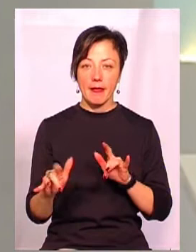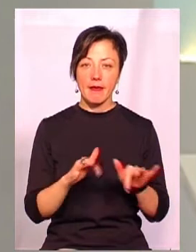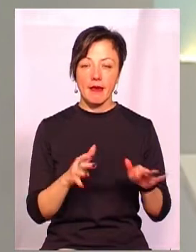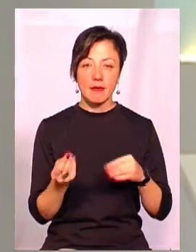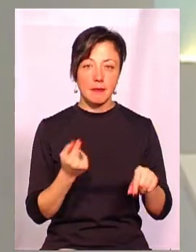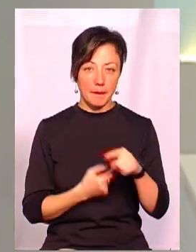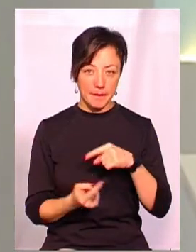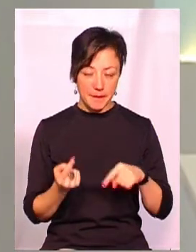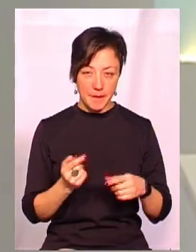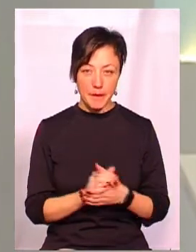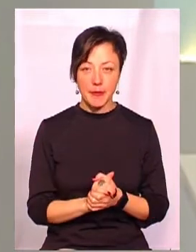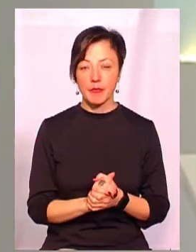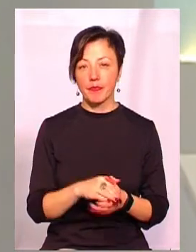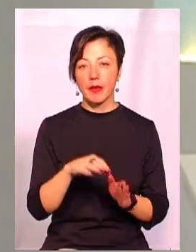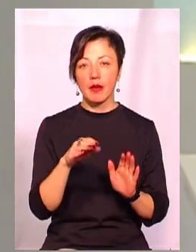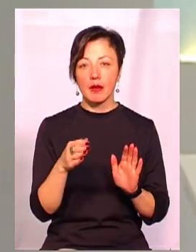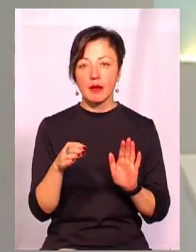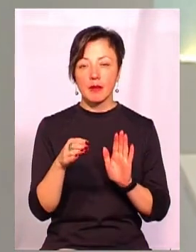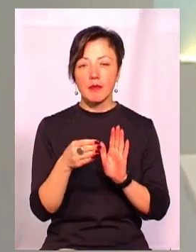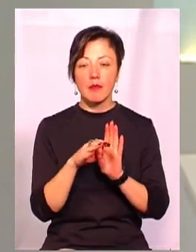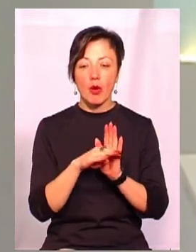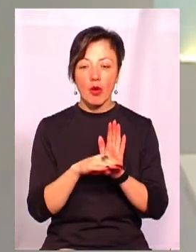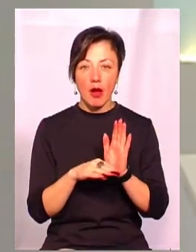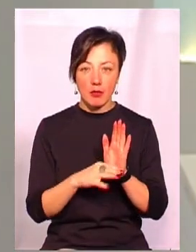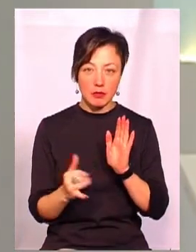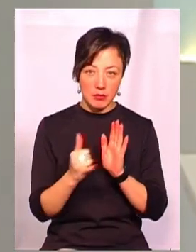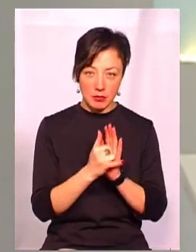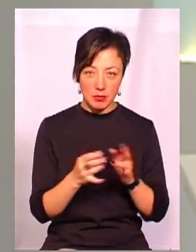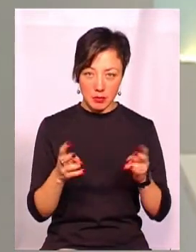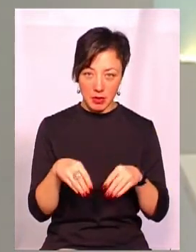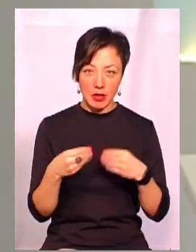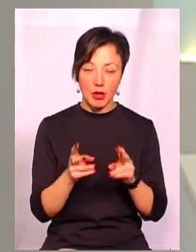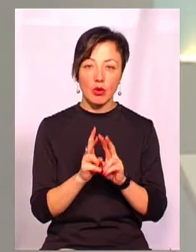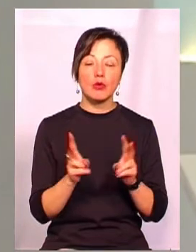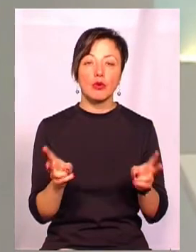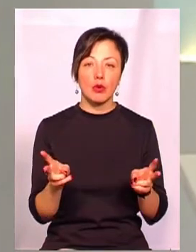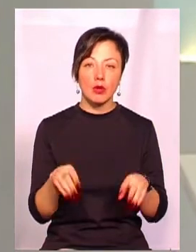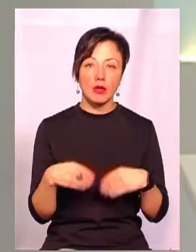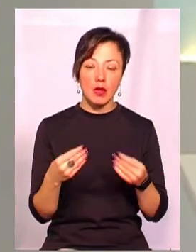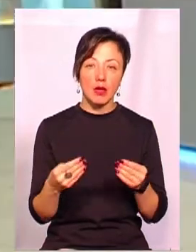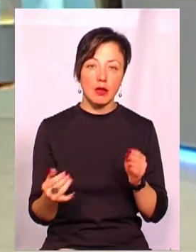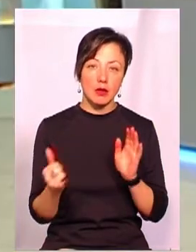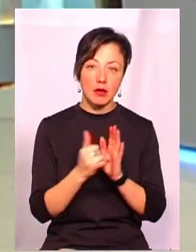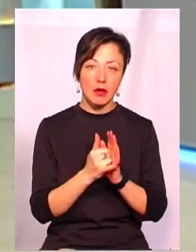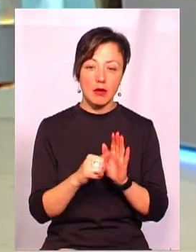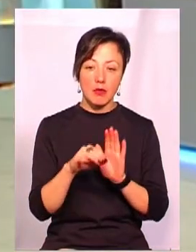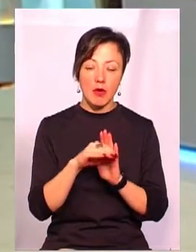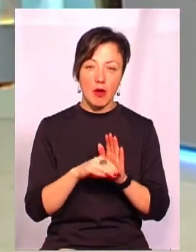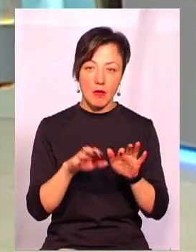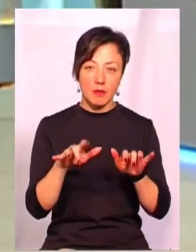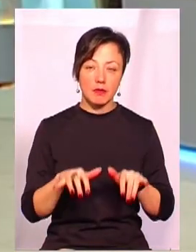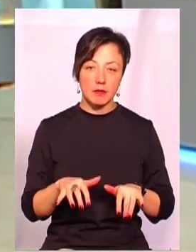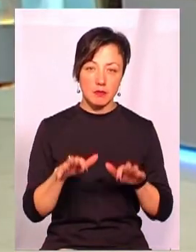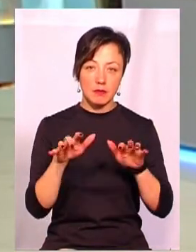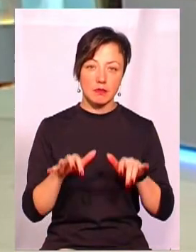підприємницька діяльність. Програмний продукт якийсь потрібен, він надається? Ким він надається? Програмний